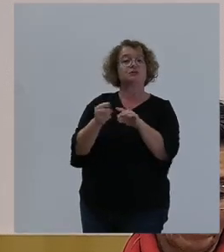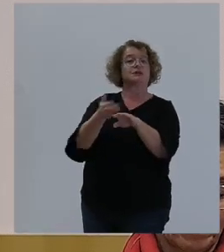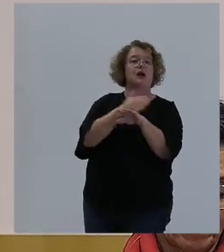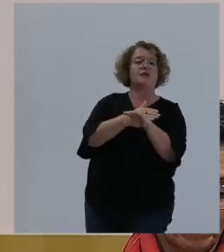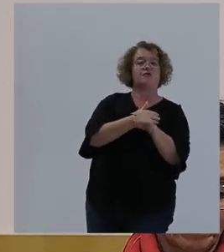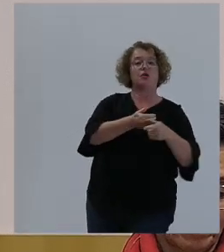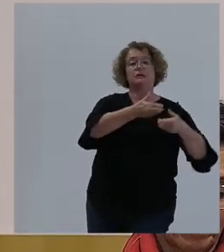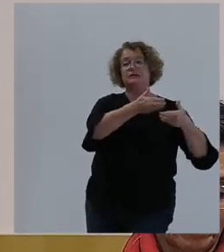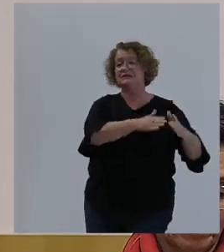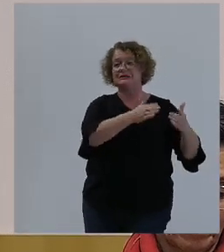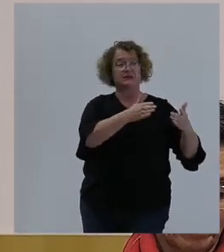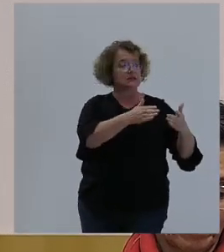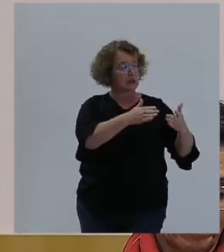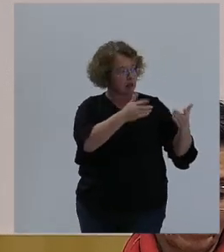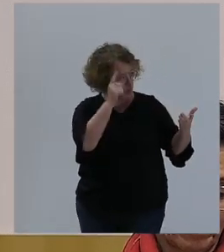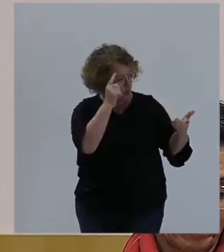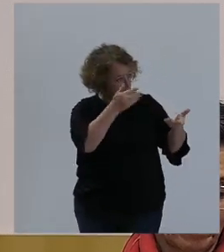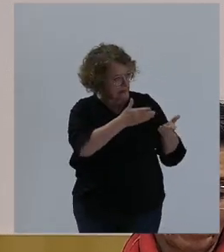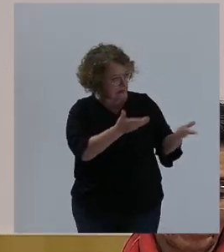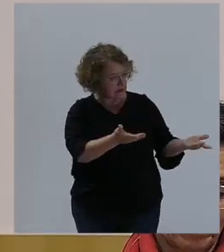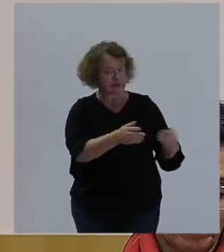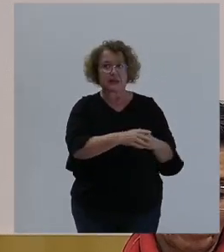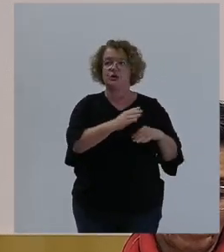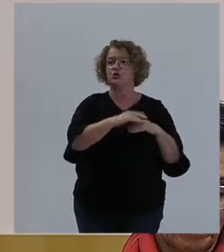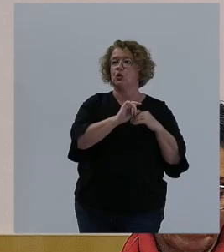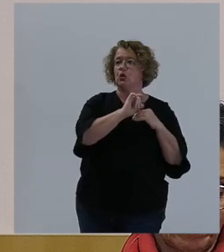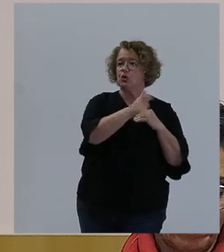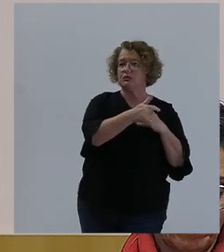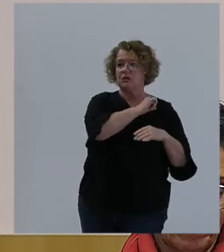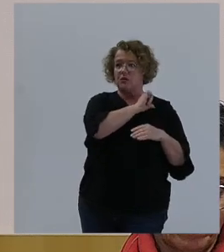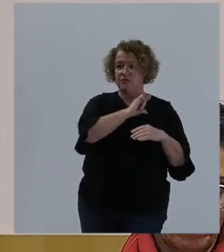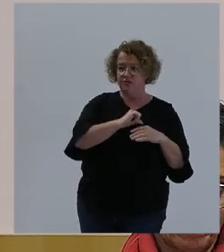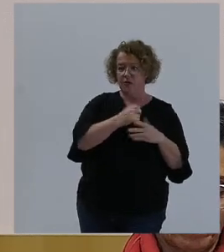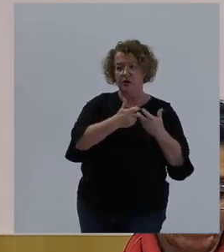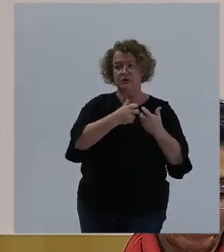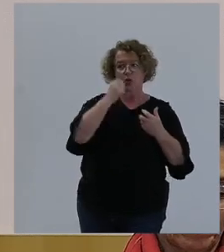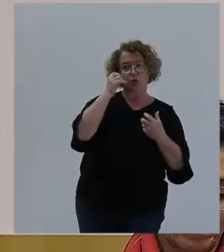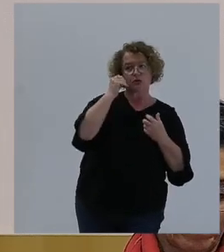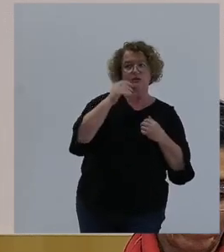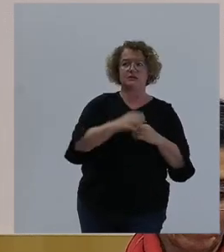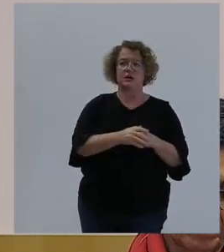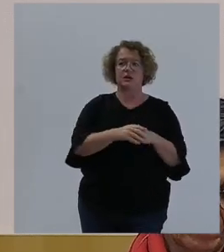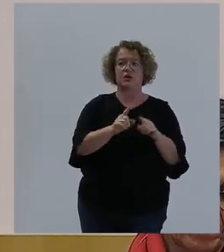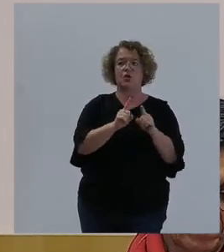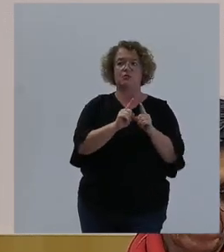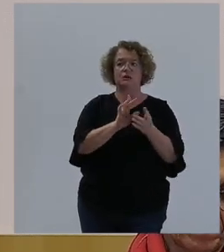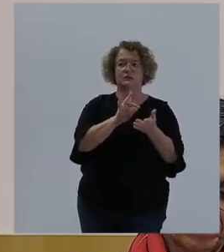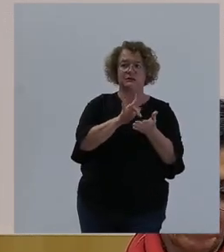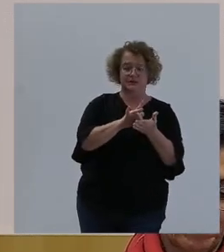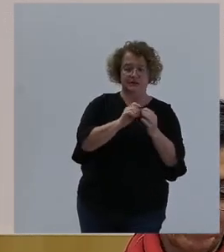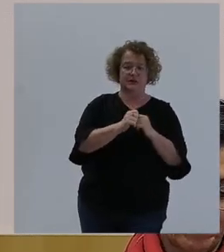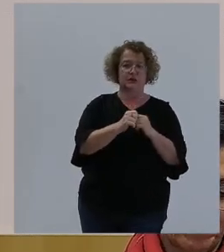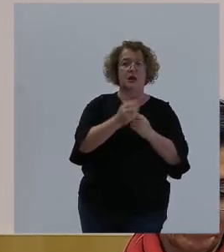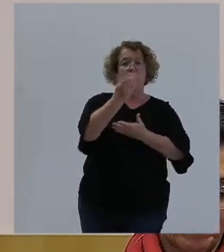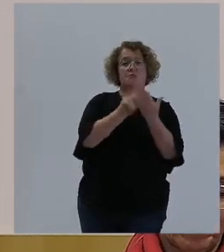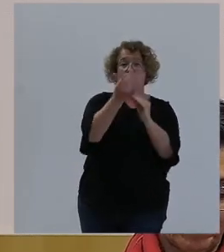étaient pris sans concertation avec des conséquences énormes sur notre quotidien, par exemple les chantiers en site occupé, la